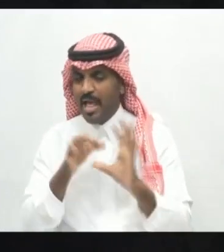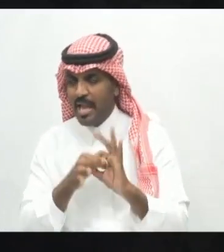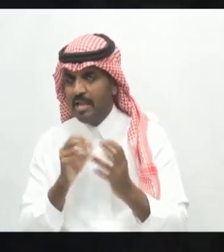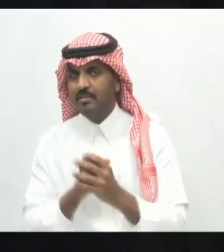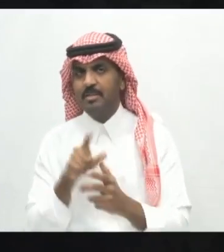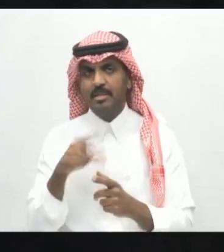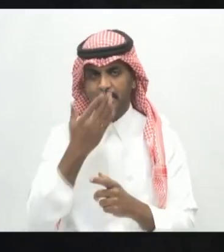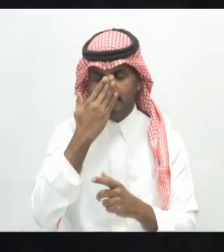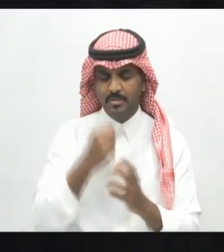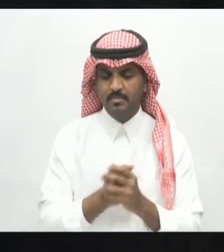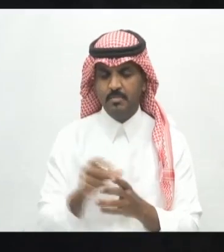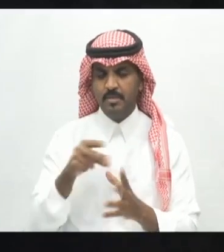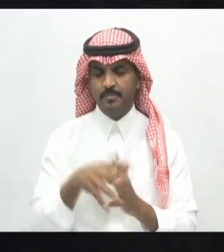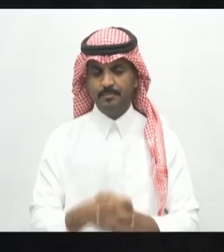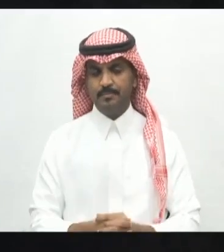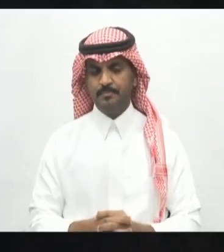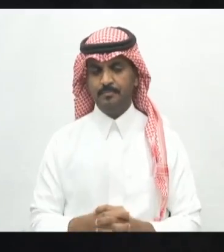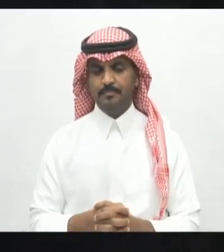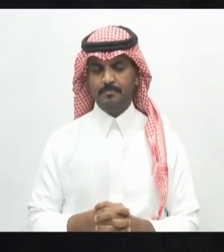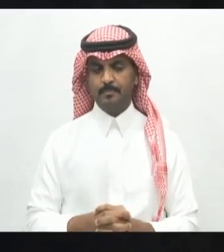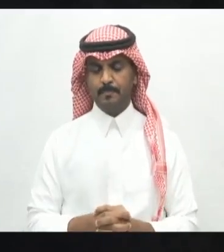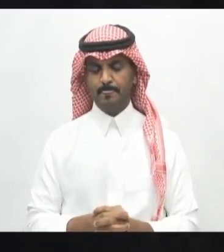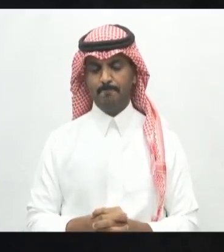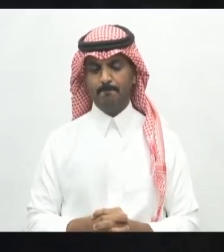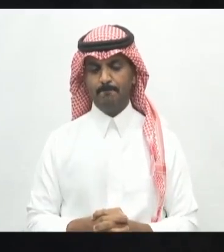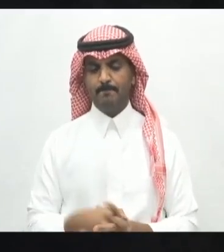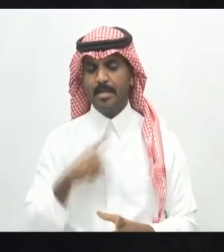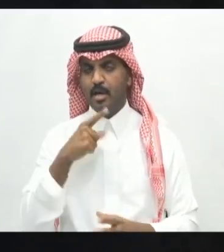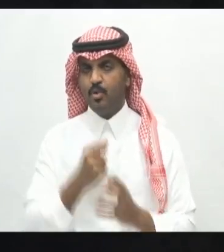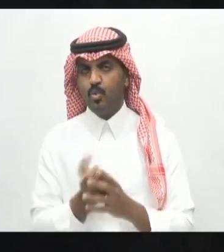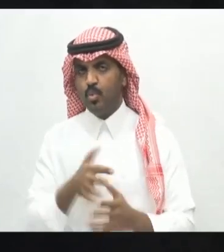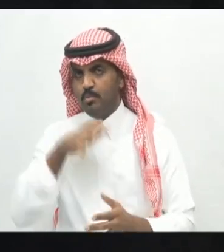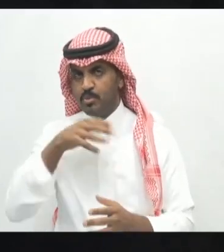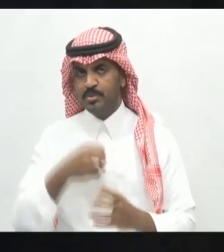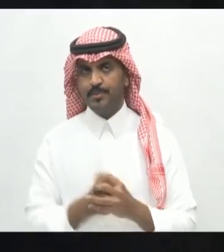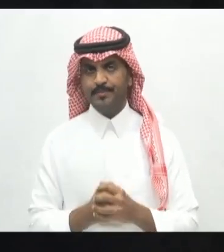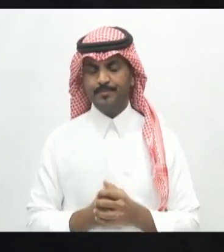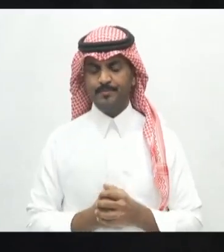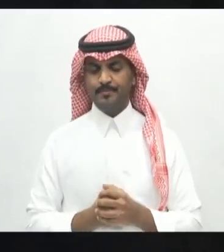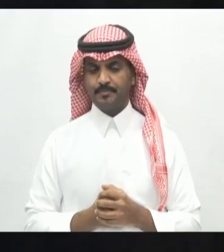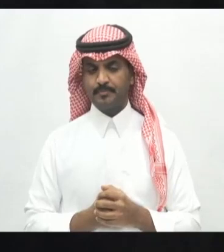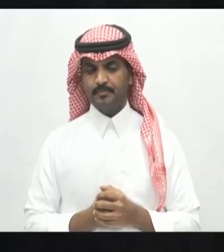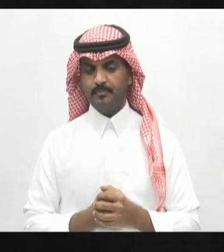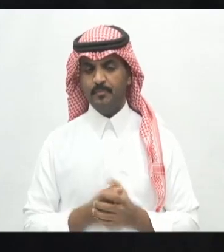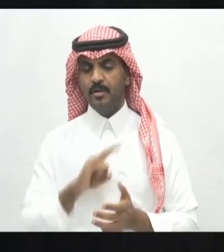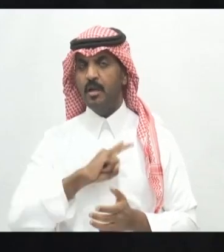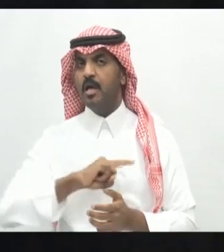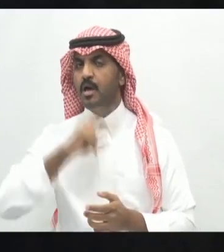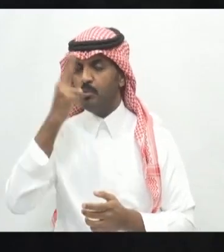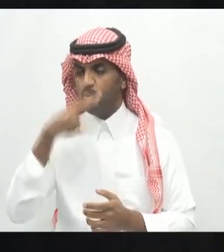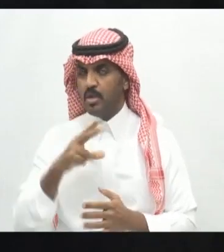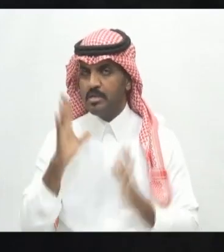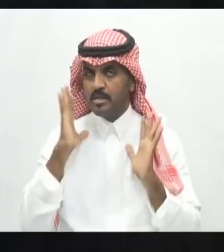العباده مثلا ا في قول النبي صلى عليه وسلم لا يقبل الله